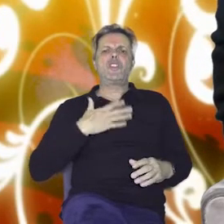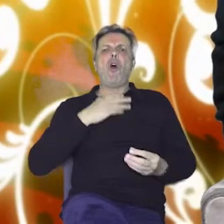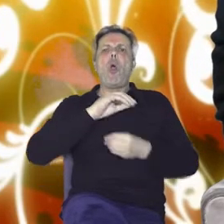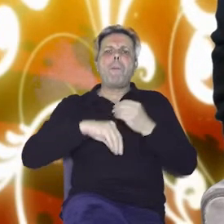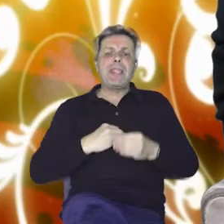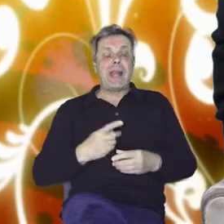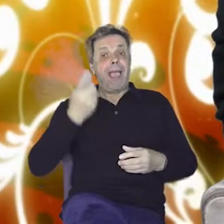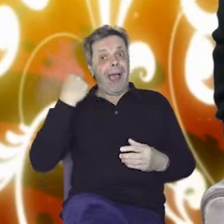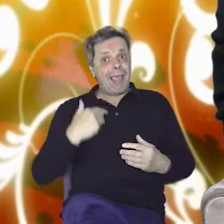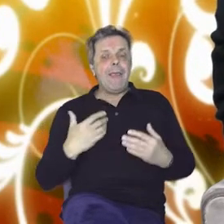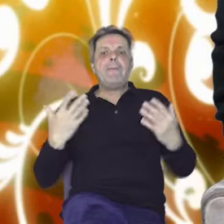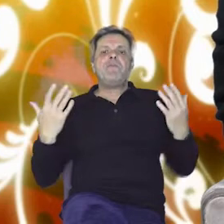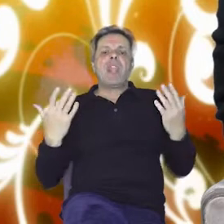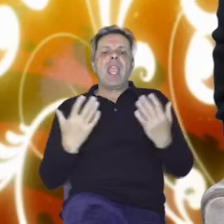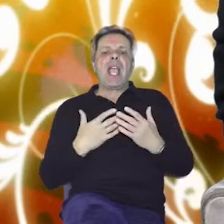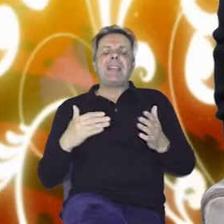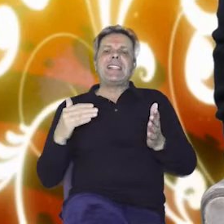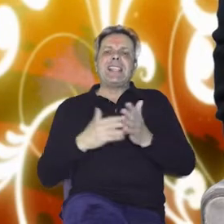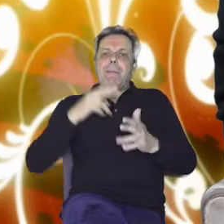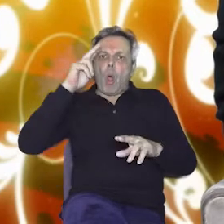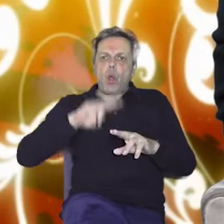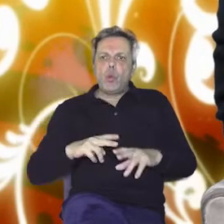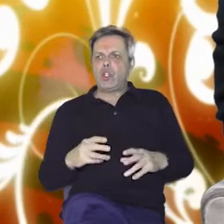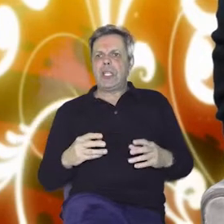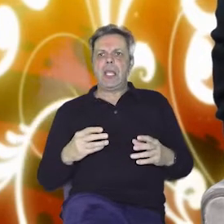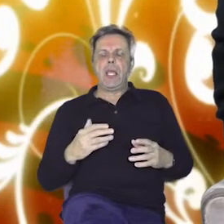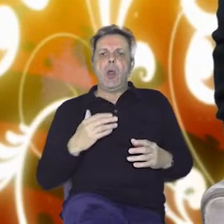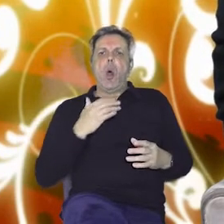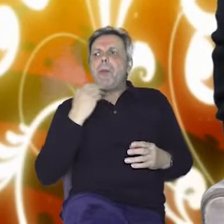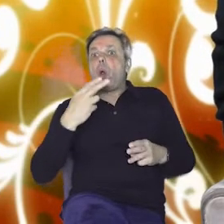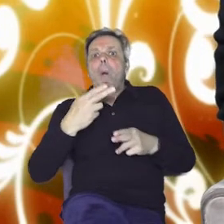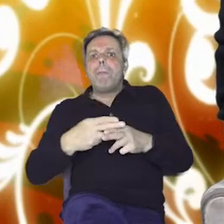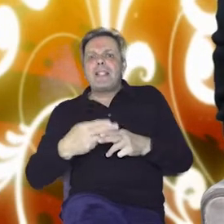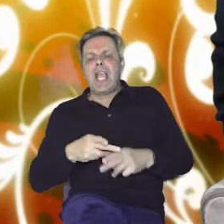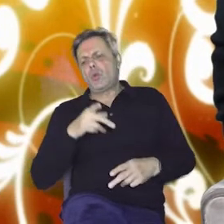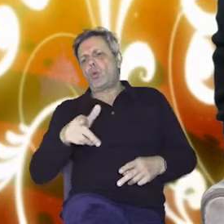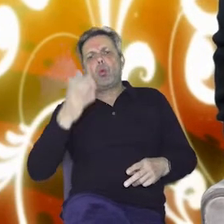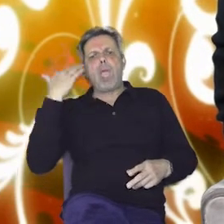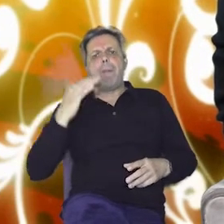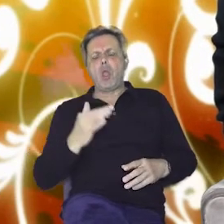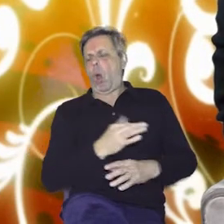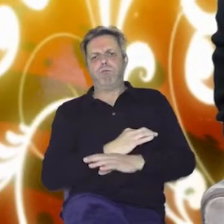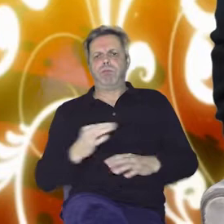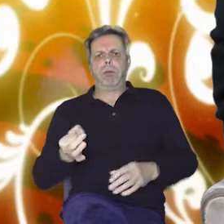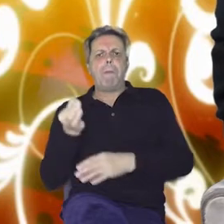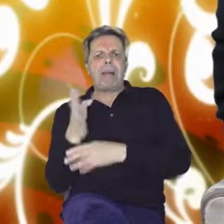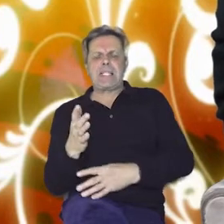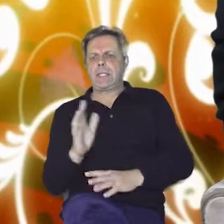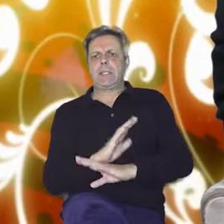kad se trebalo odlučiti nešto o bilo kom pacijentu, tu je bio izrazito brz,